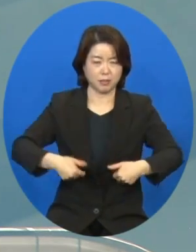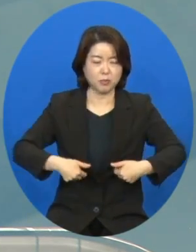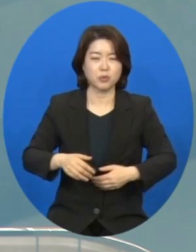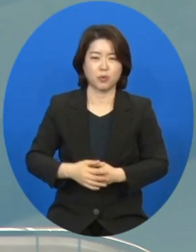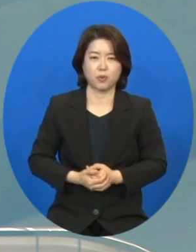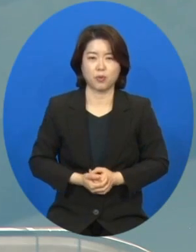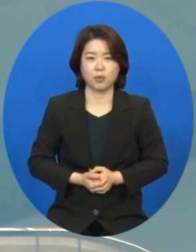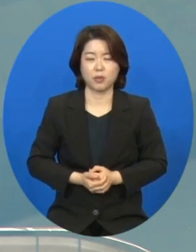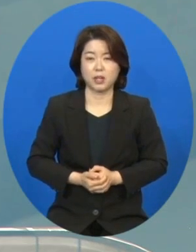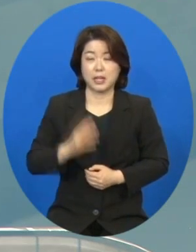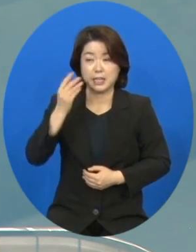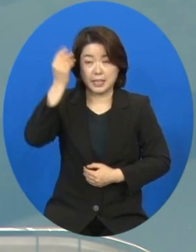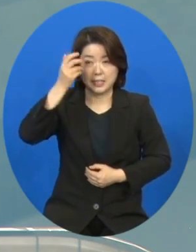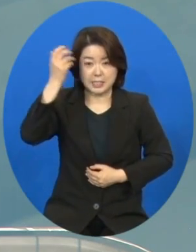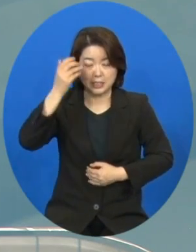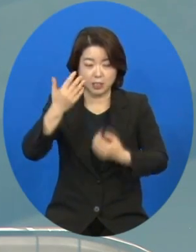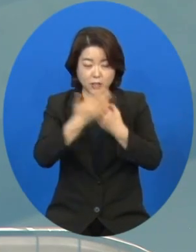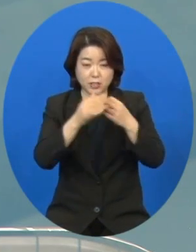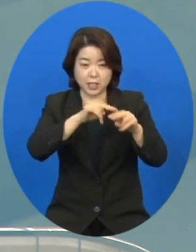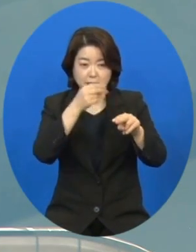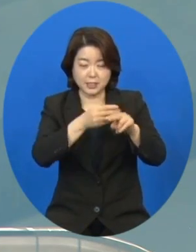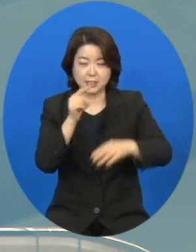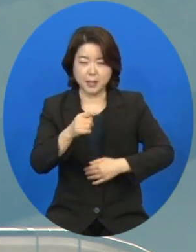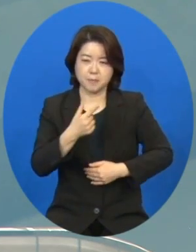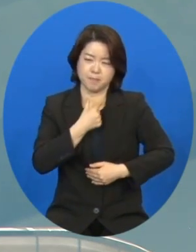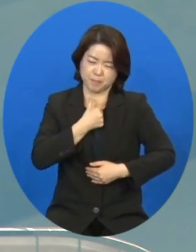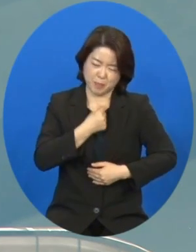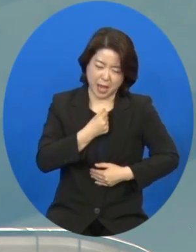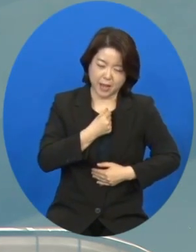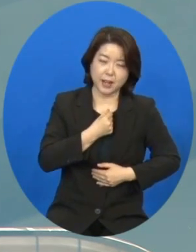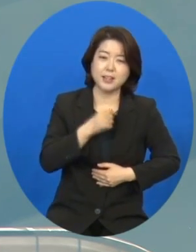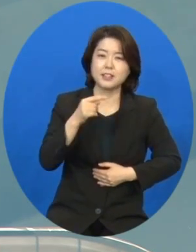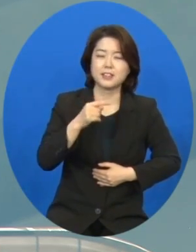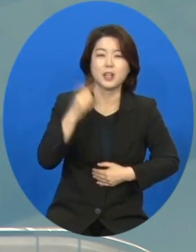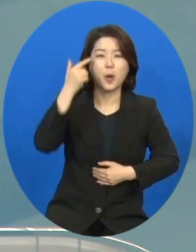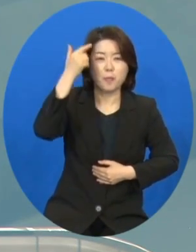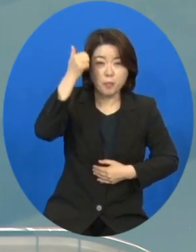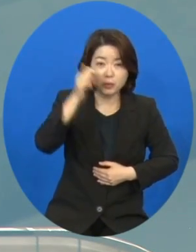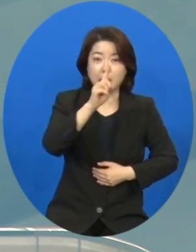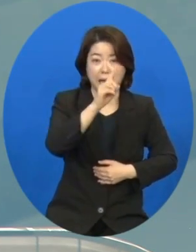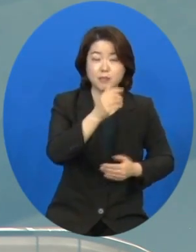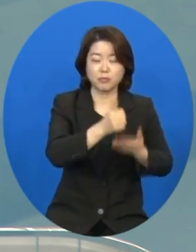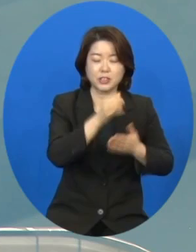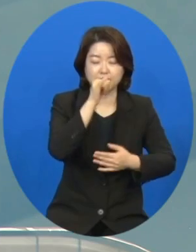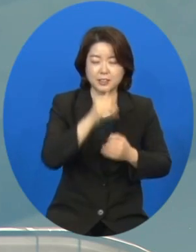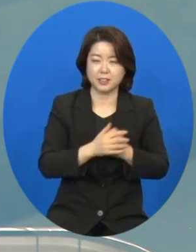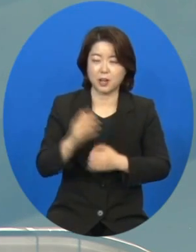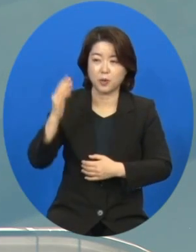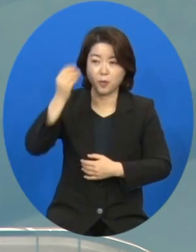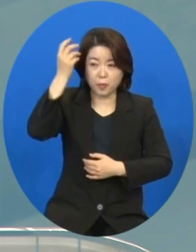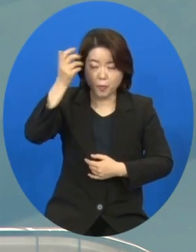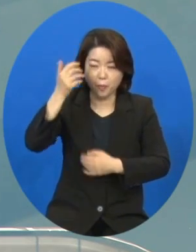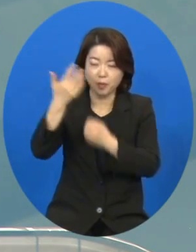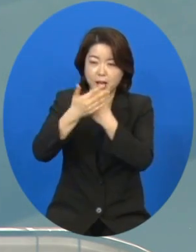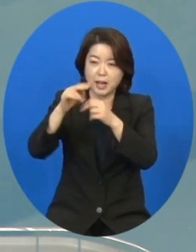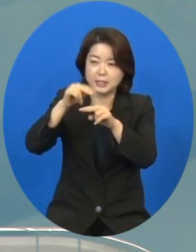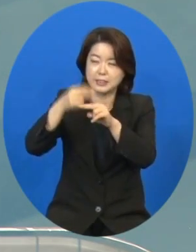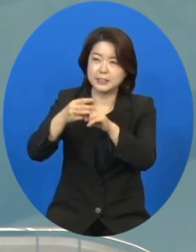성령의 은사에 마음이 꽂히신 목사님이 계셨어요. 그래서 은사 목회를 하기를